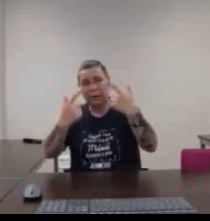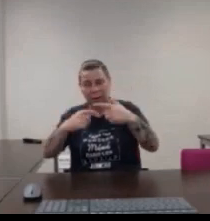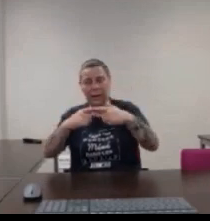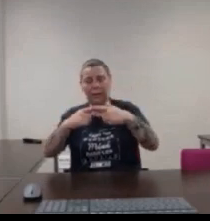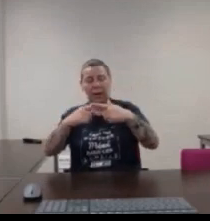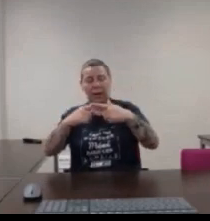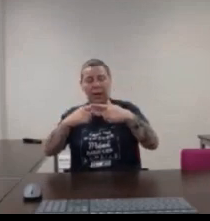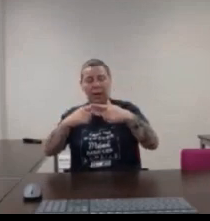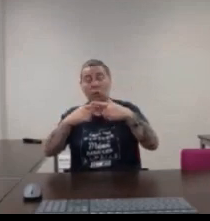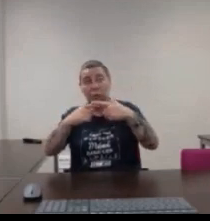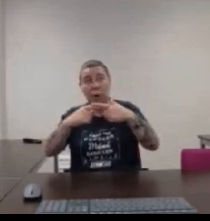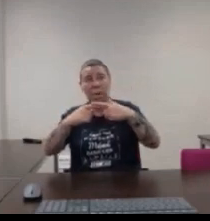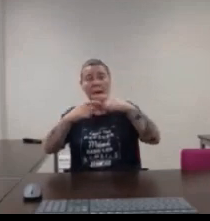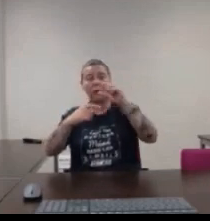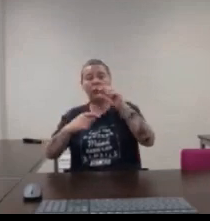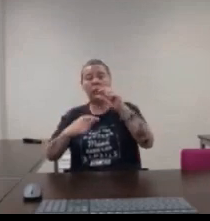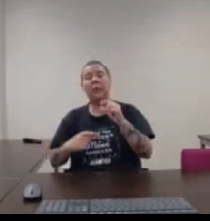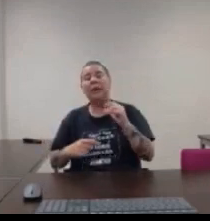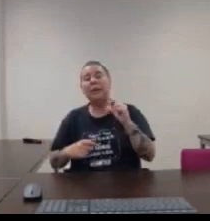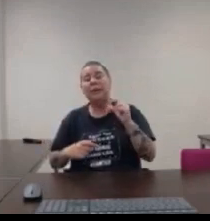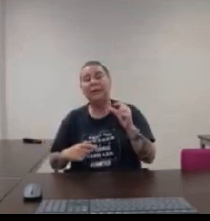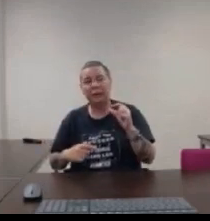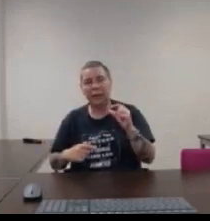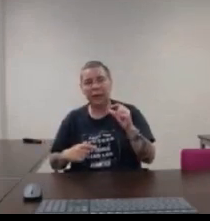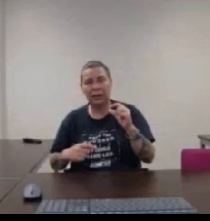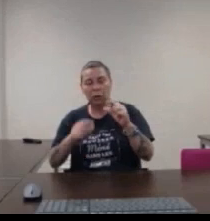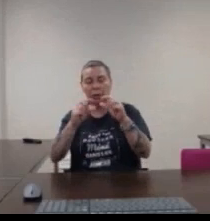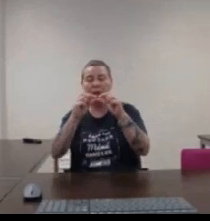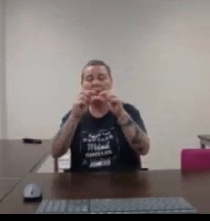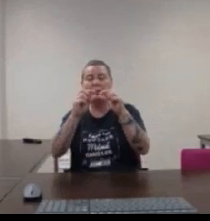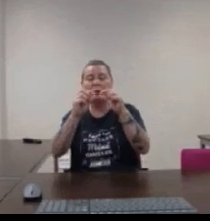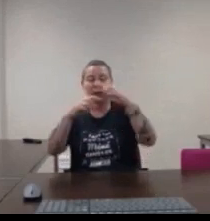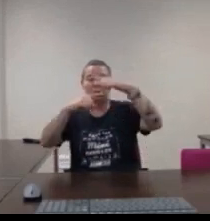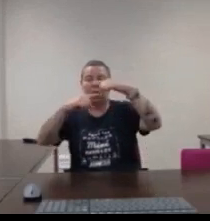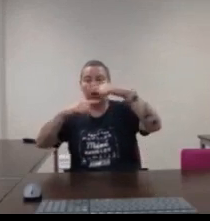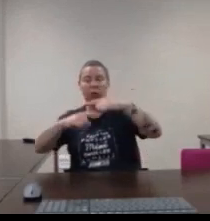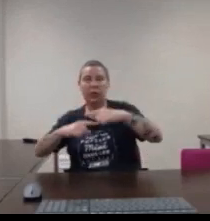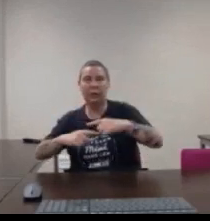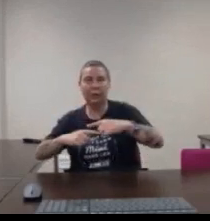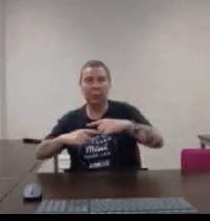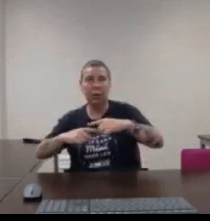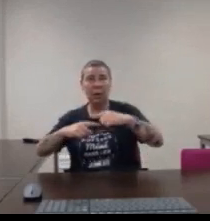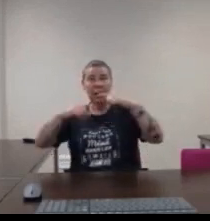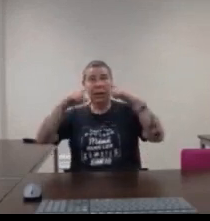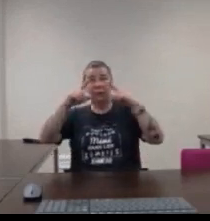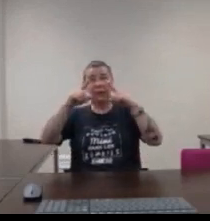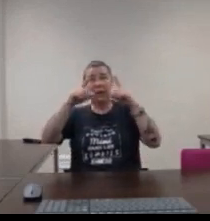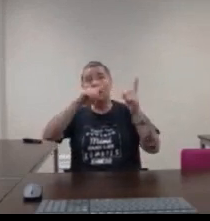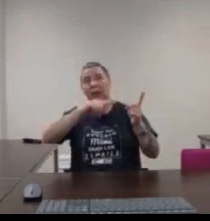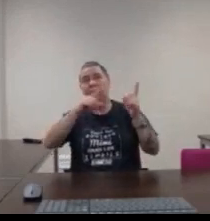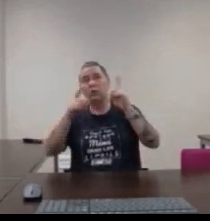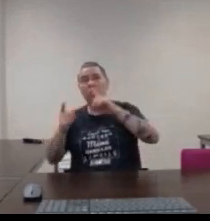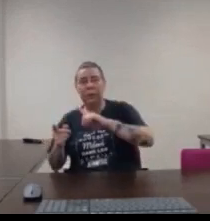pour permettre le mouvement, on a ce qu'on appelle des disques intervertébraux qui sont des petits pneumatiques qu'on a entre chaque vertèbre. Et en